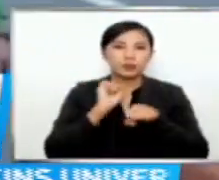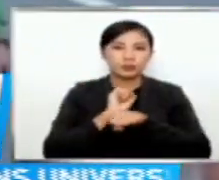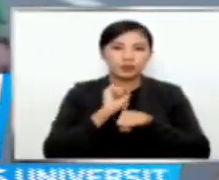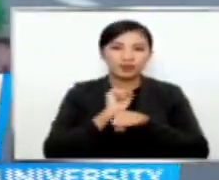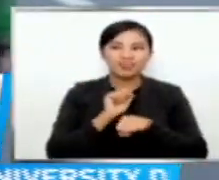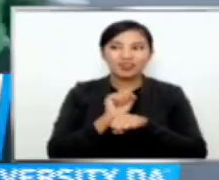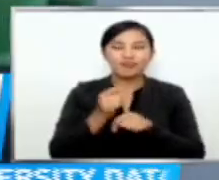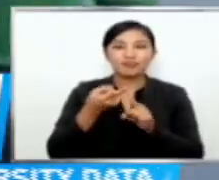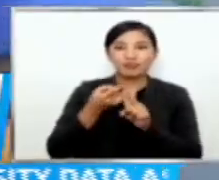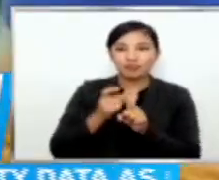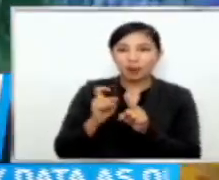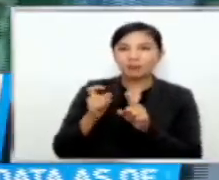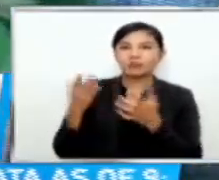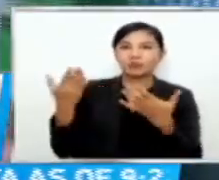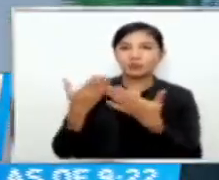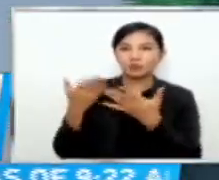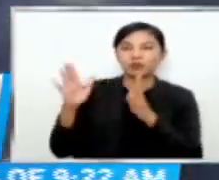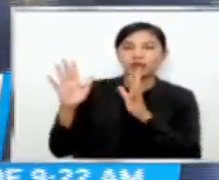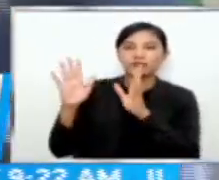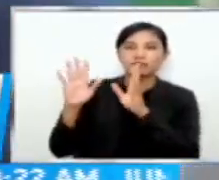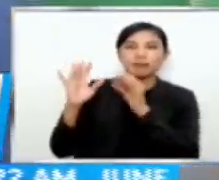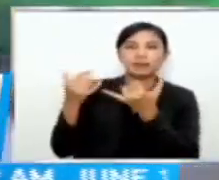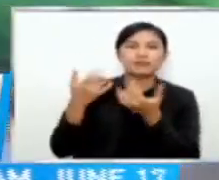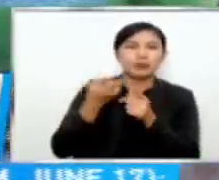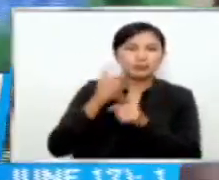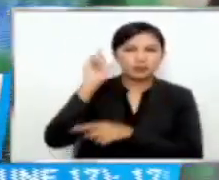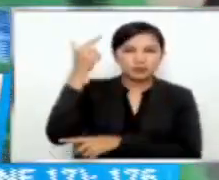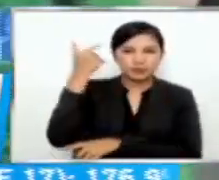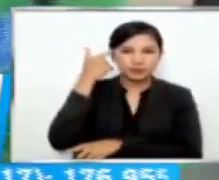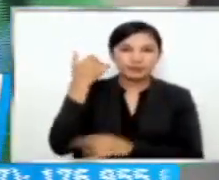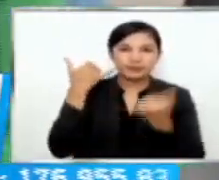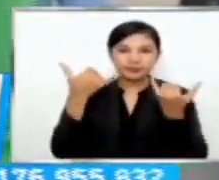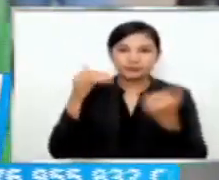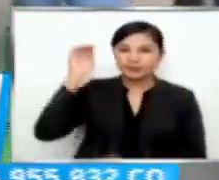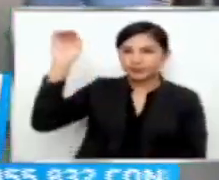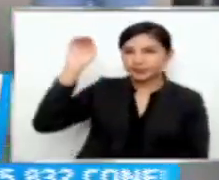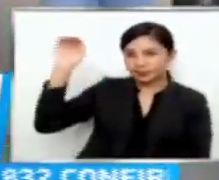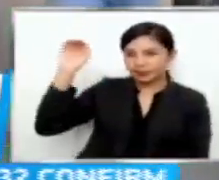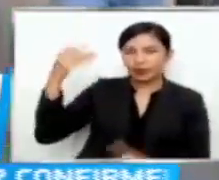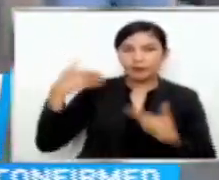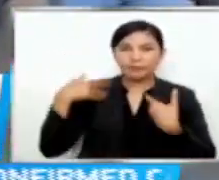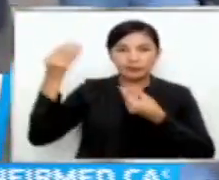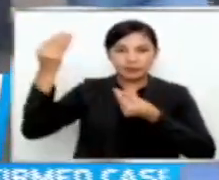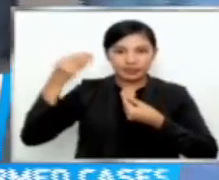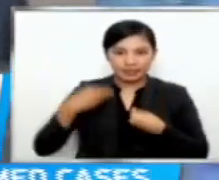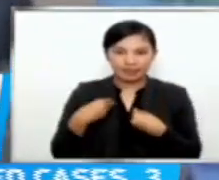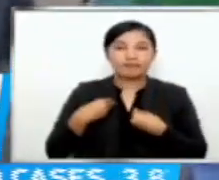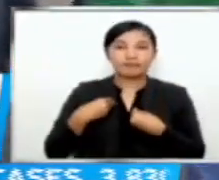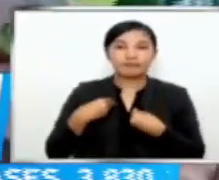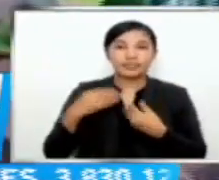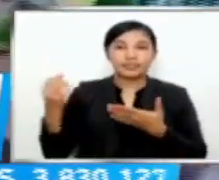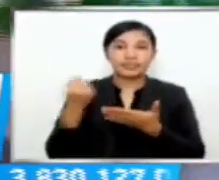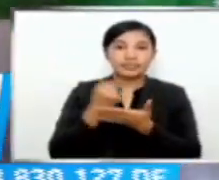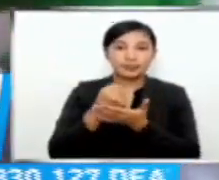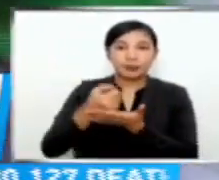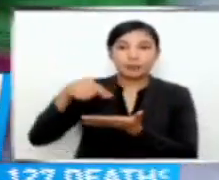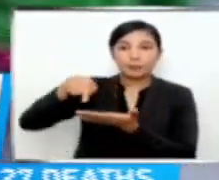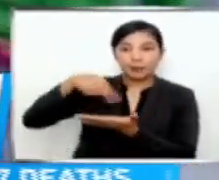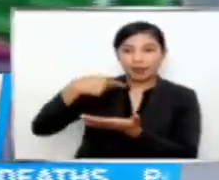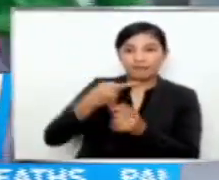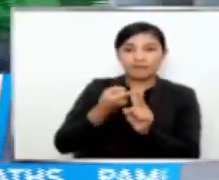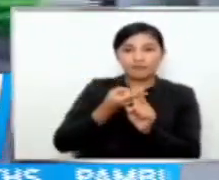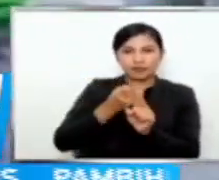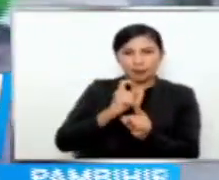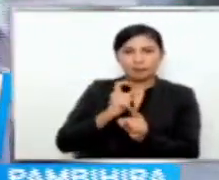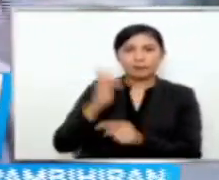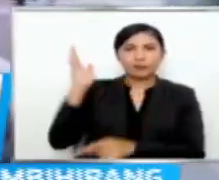na pamahalaan. Panawagan nila ngayon, sana'y makakuha man lang sila ng separation pay sa dati nilang contractor na IPM Construction